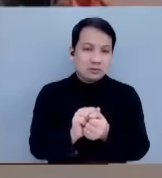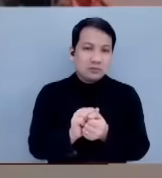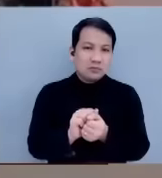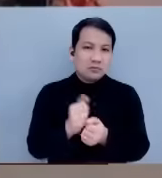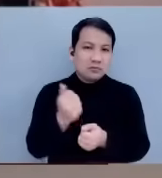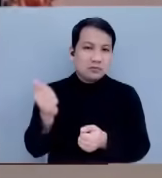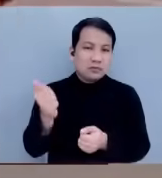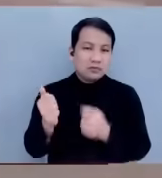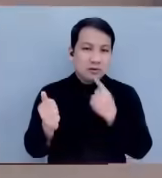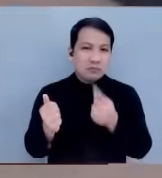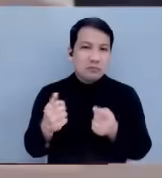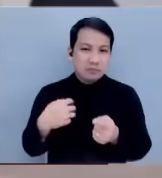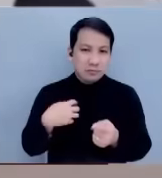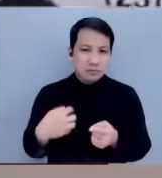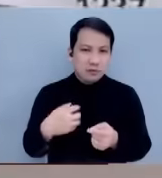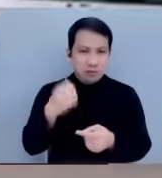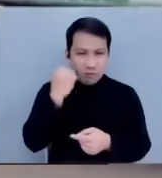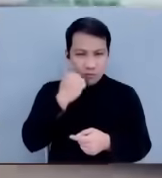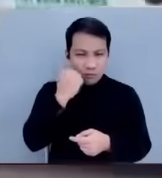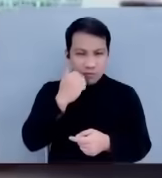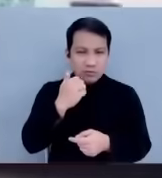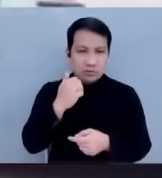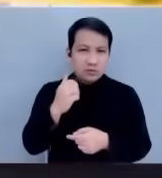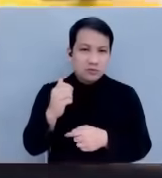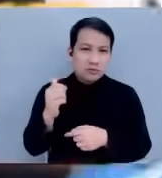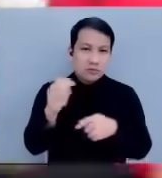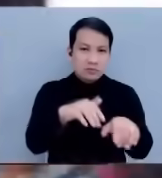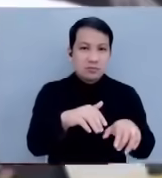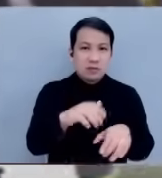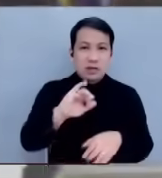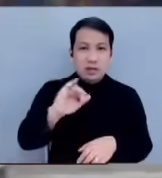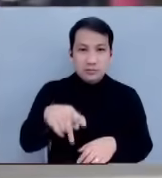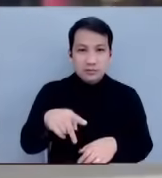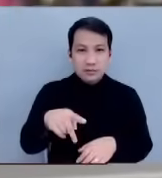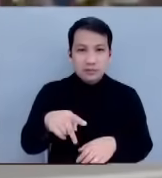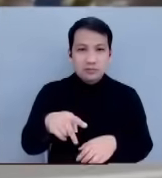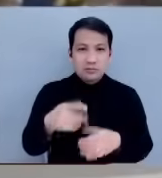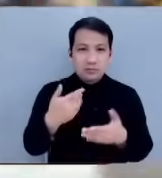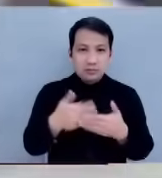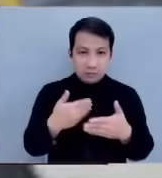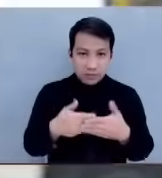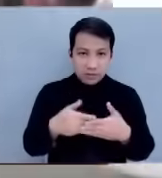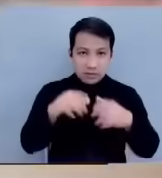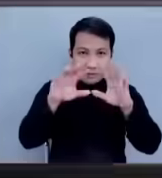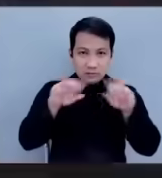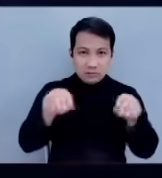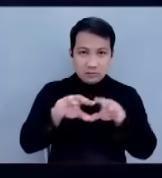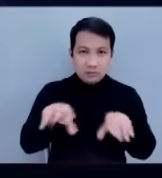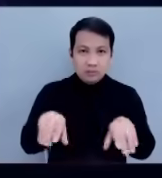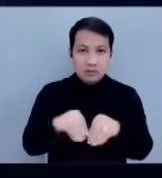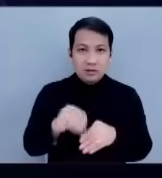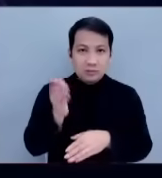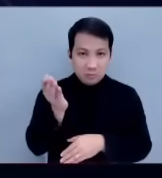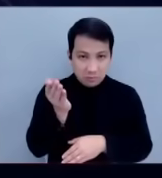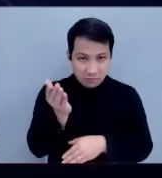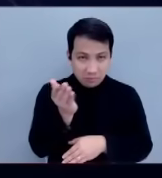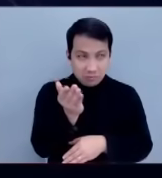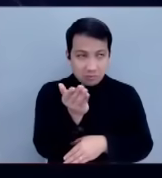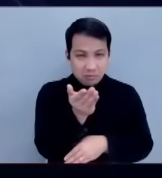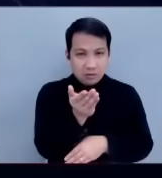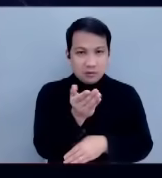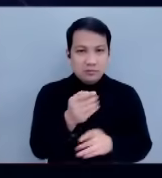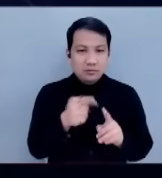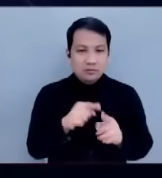pulis, madalas bumababa sa lungsod ang mga katutubong lumad tuwing sasapit ang Pasko para mamalimos. Sugatan ang karamihan